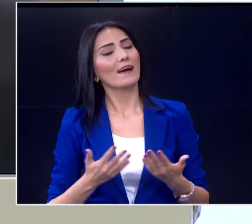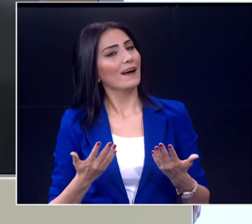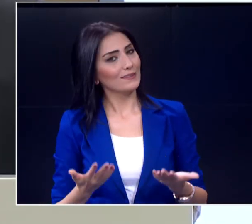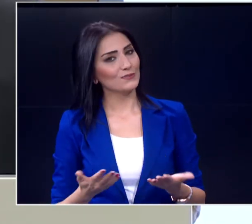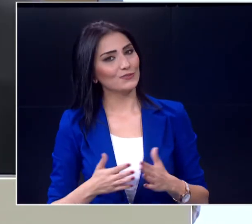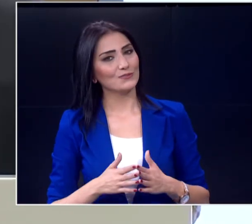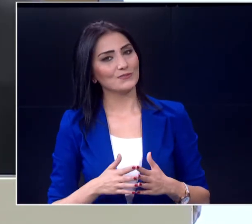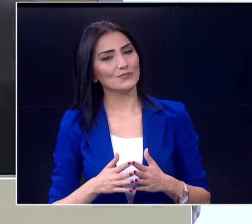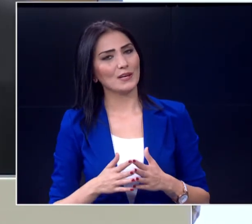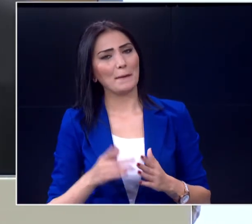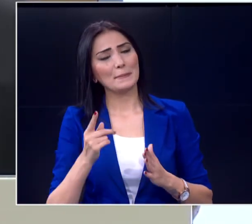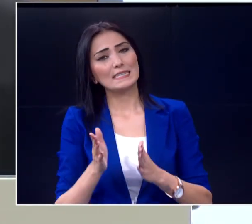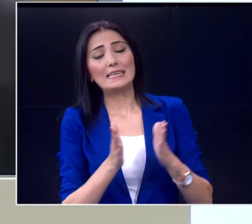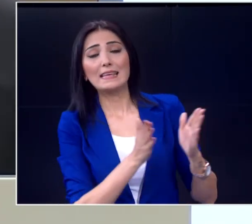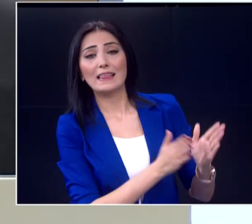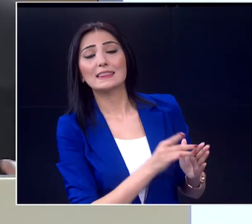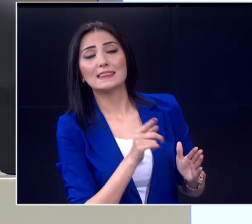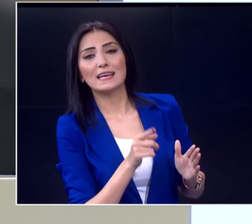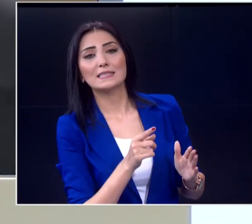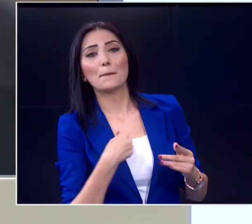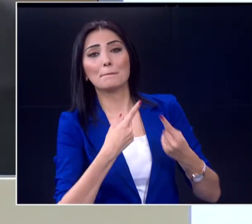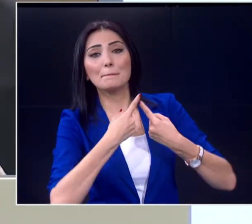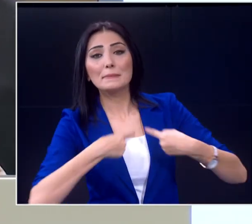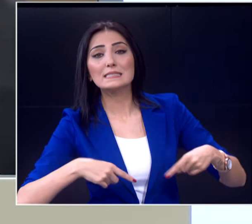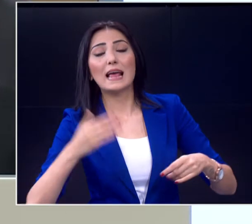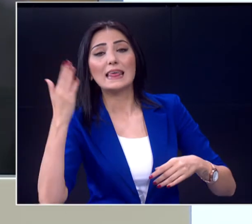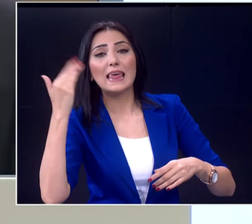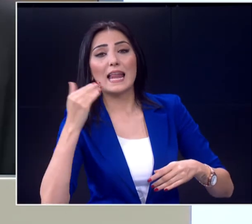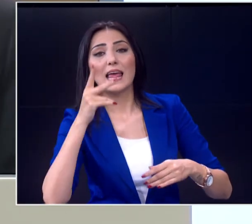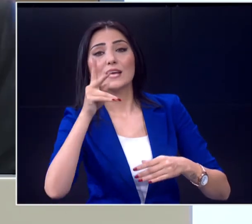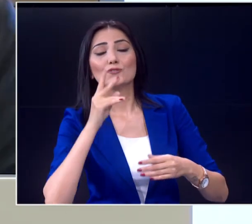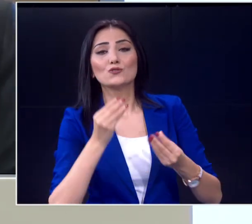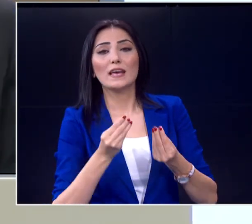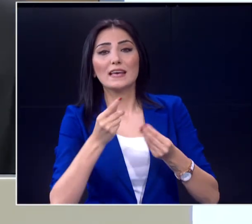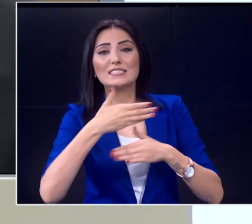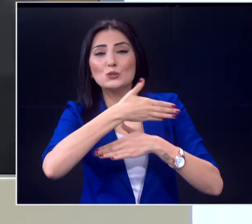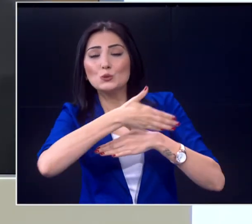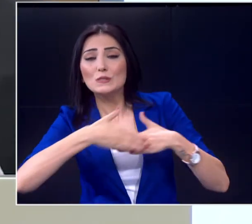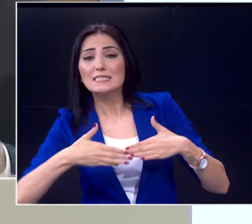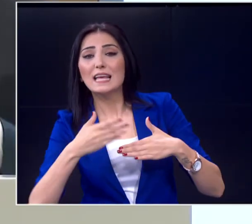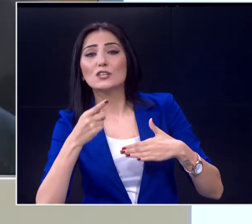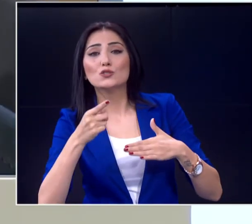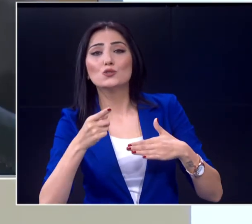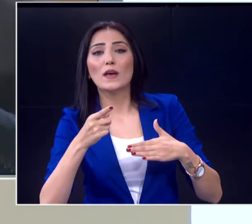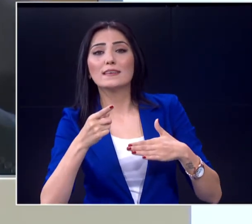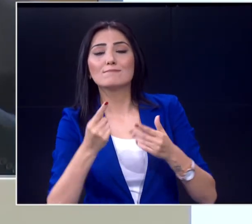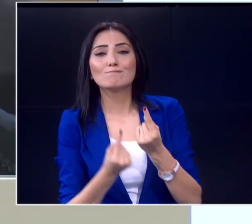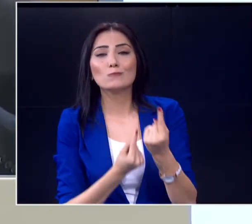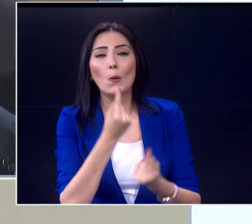Ancak bir yandan da bize gelecek istikametini çizecek